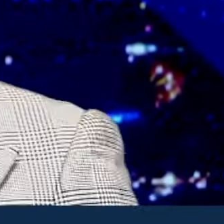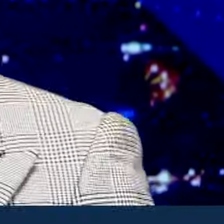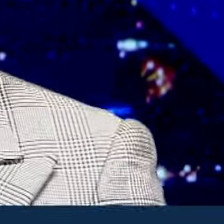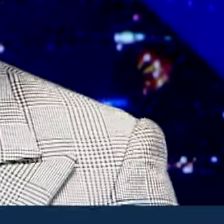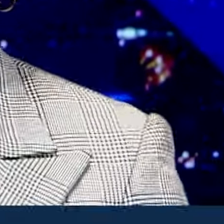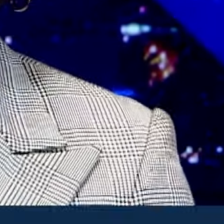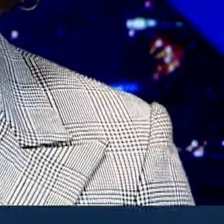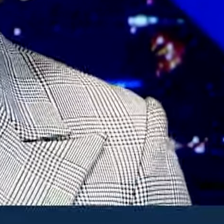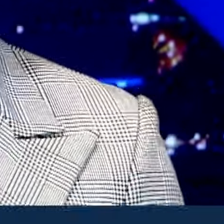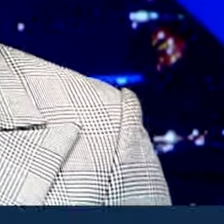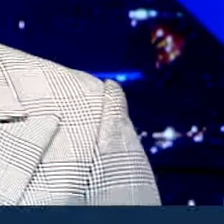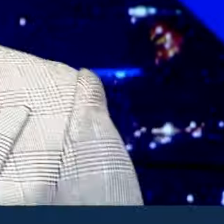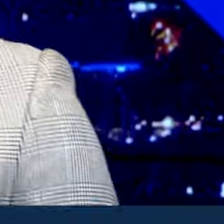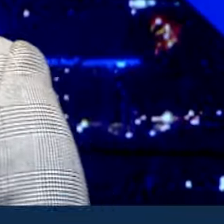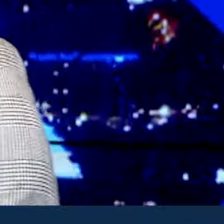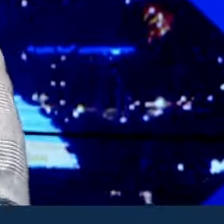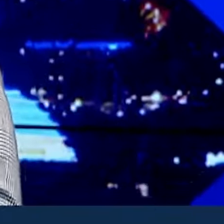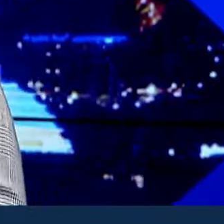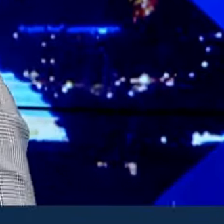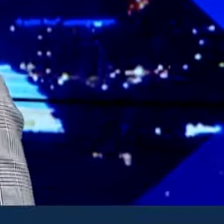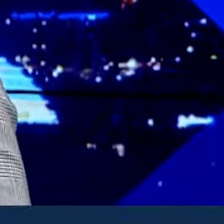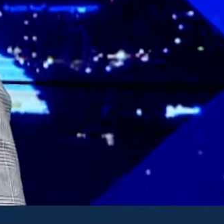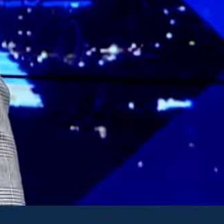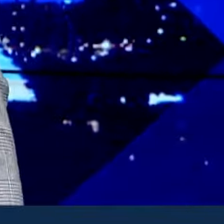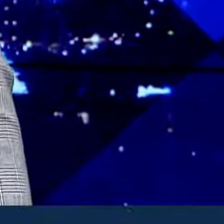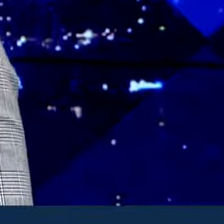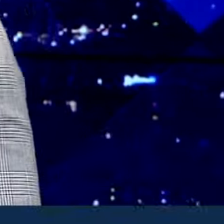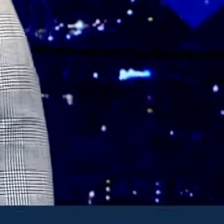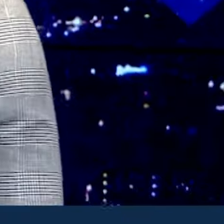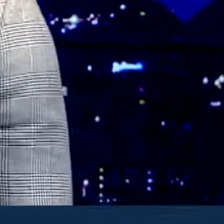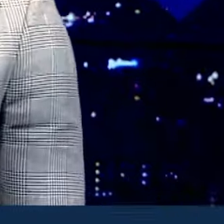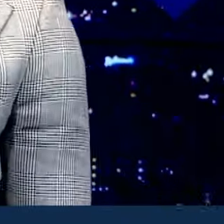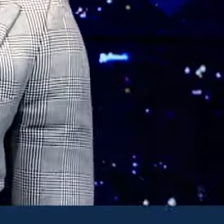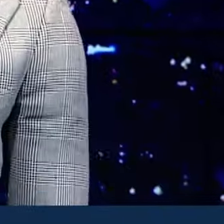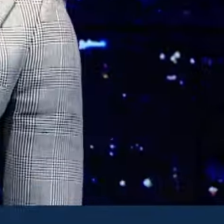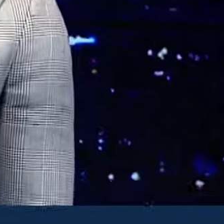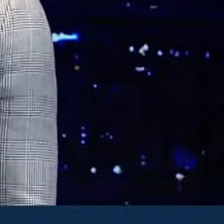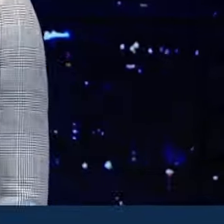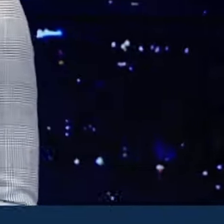Oh, shot carrying in Shinda Chichirae.